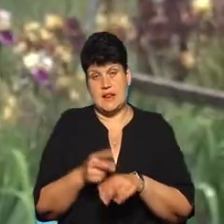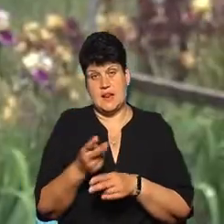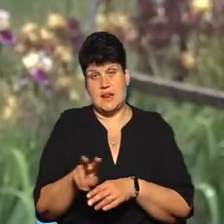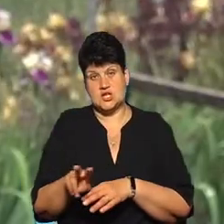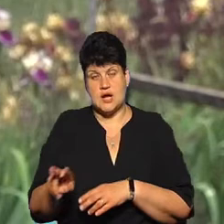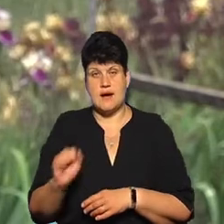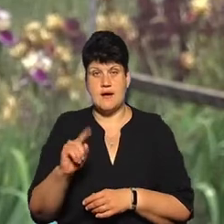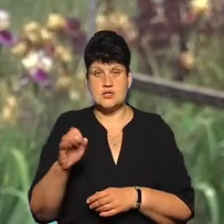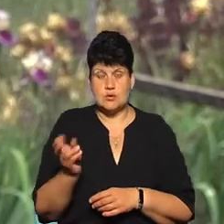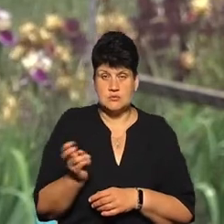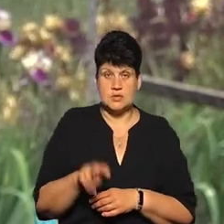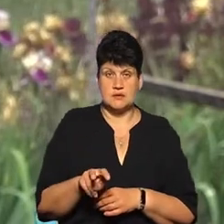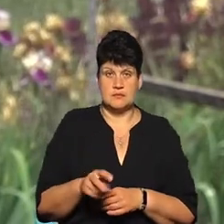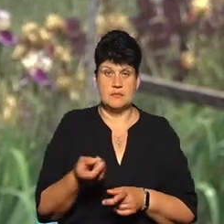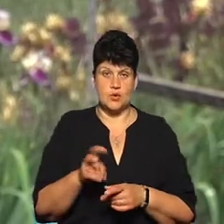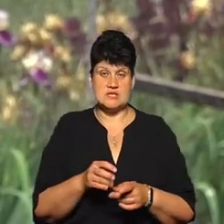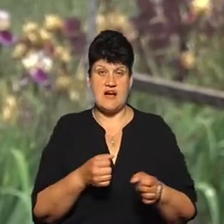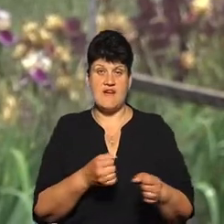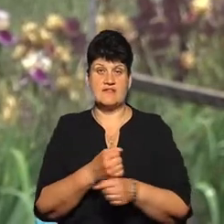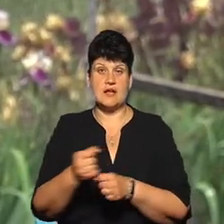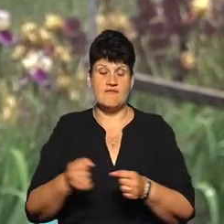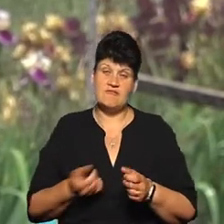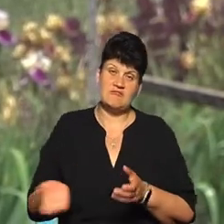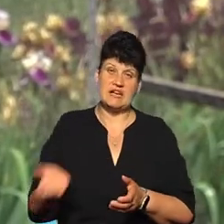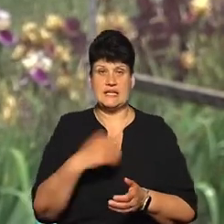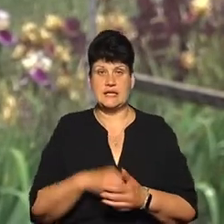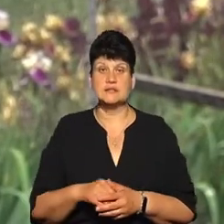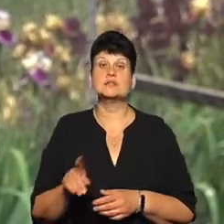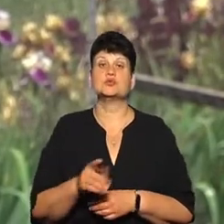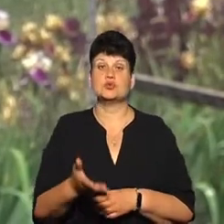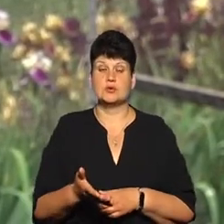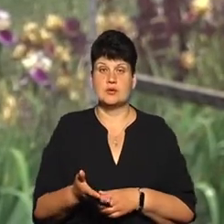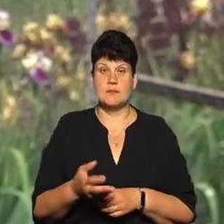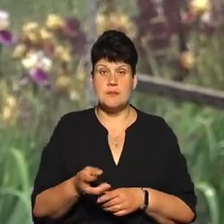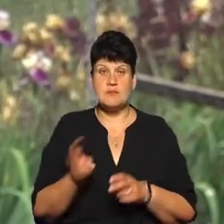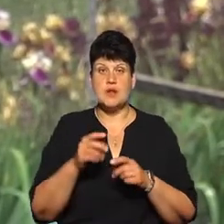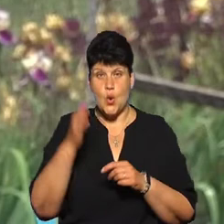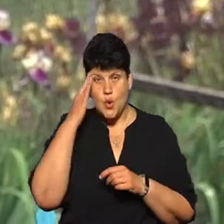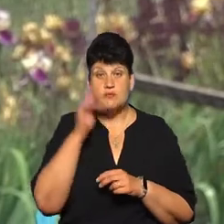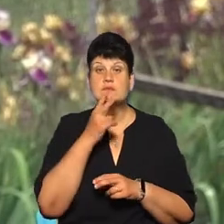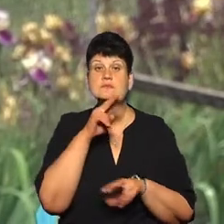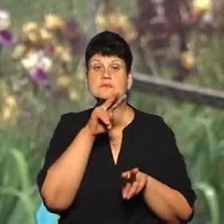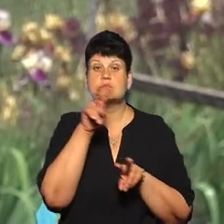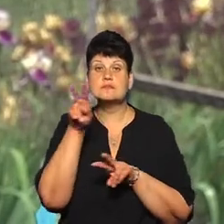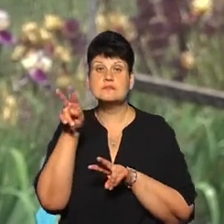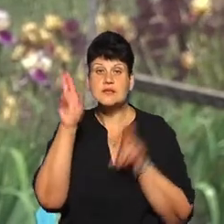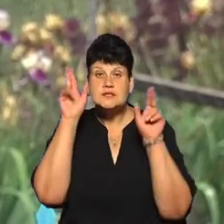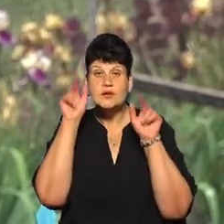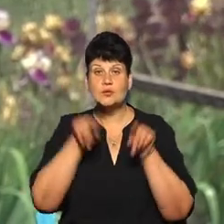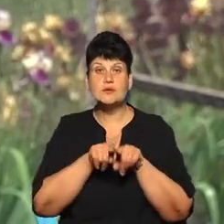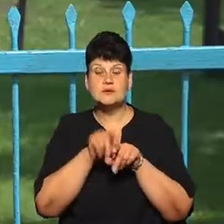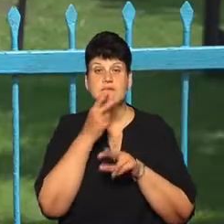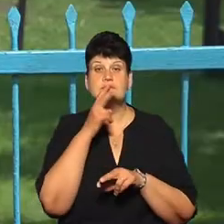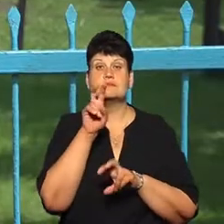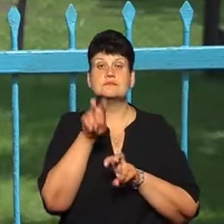наші, виходить з автоматом, вилазьте, ну а що вилазьте? Ми повилазили, голови повиставляли, як зайці,